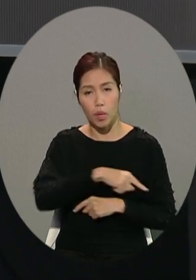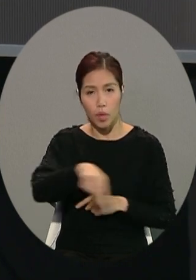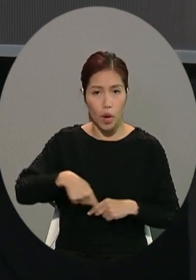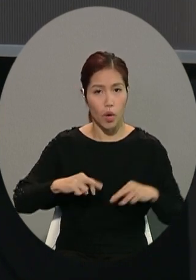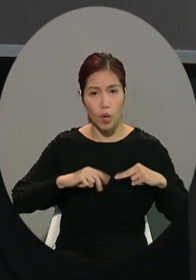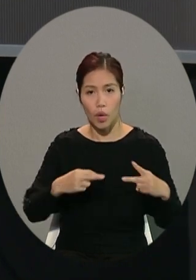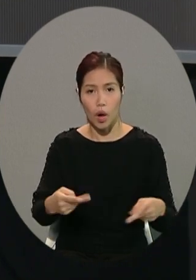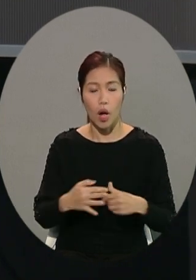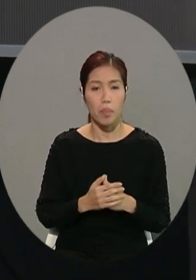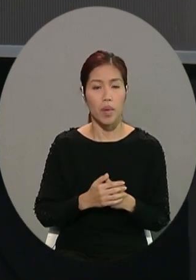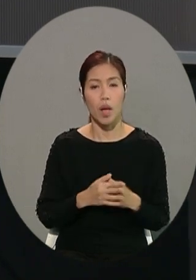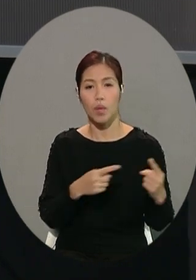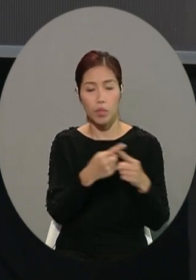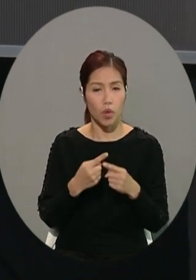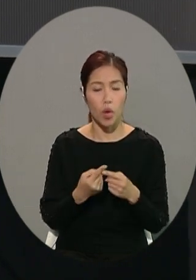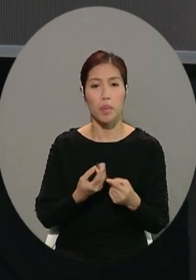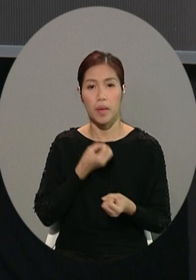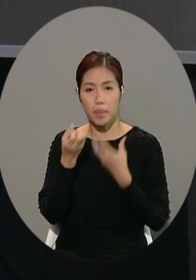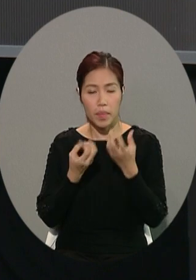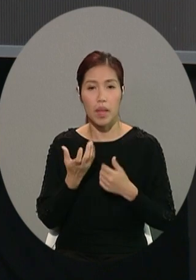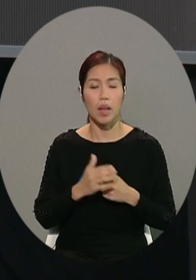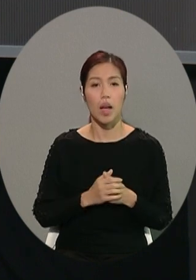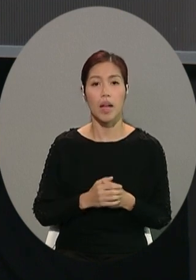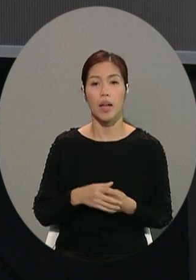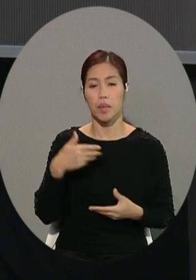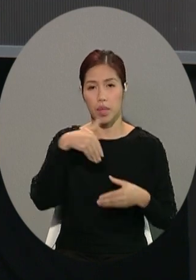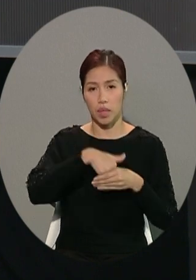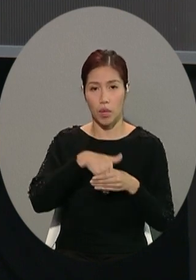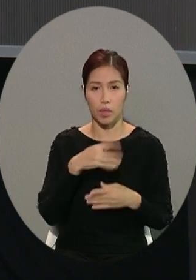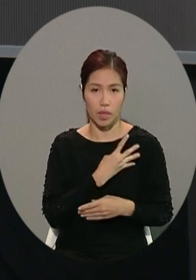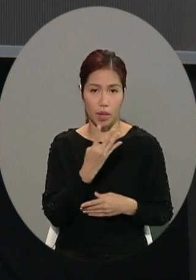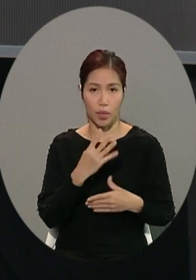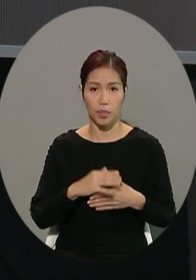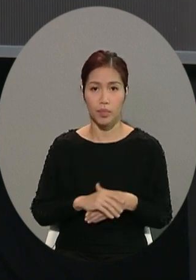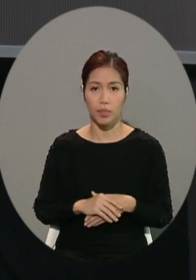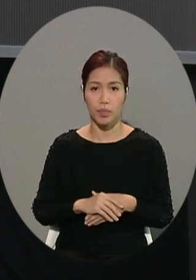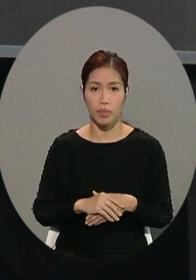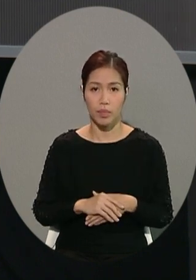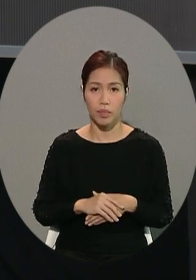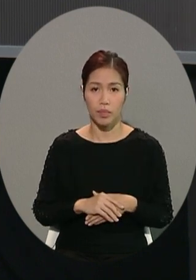将居民的声音带入议会，希望大家投我四号一票。